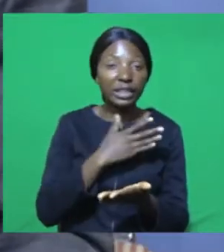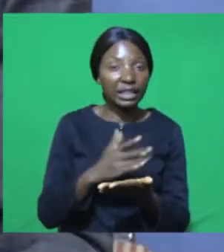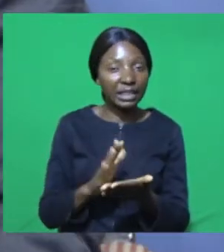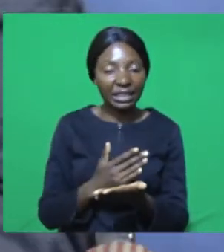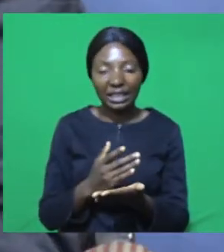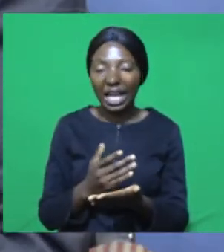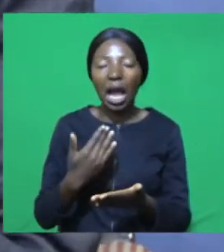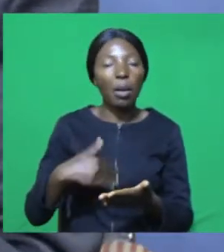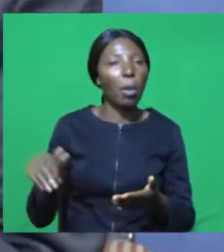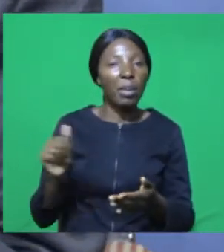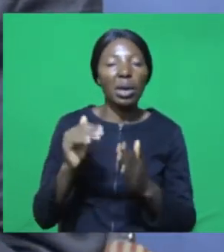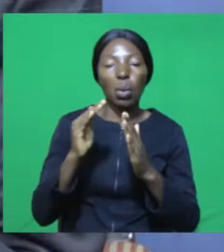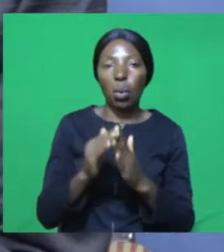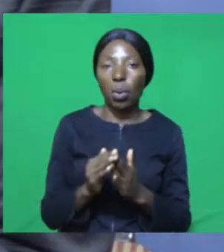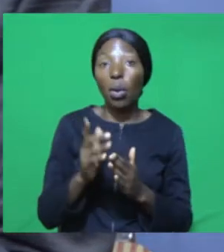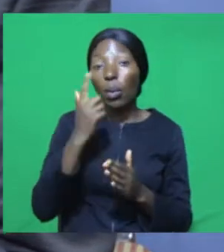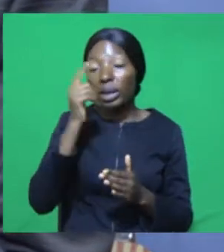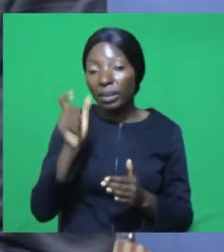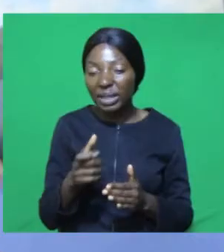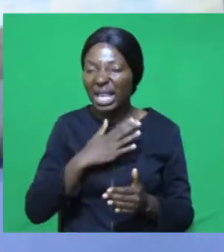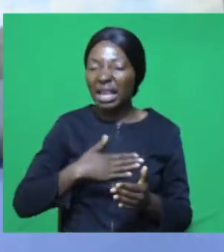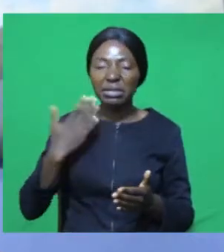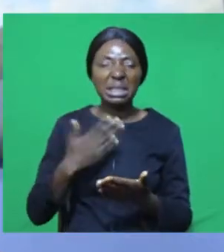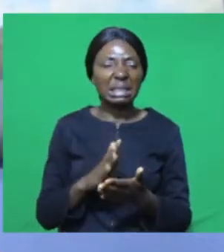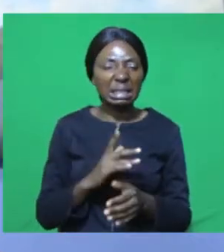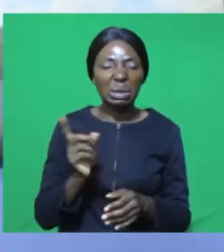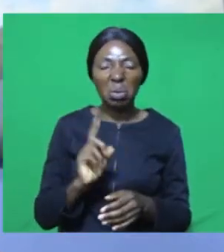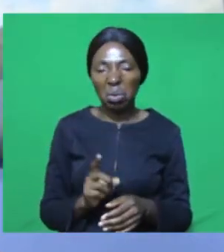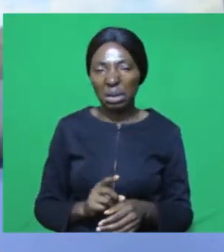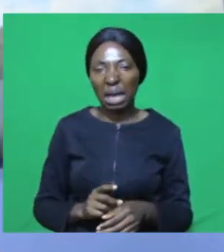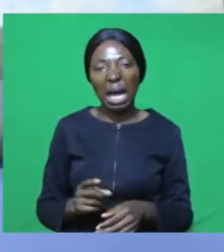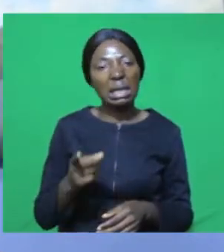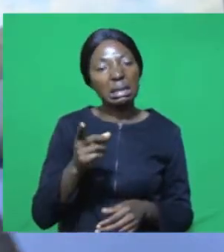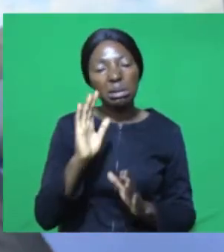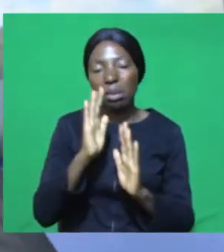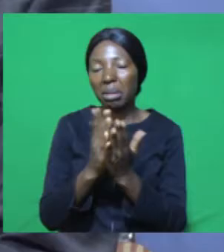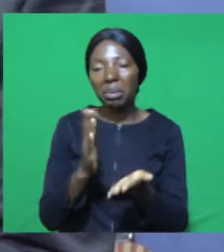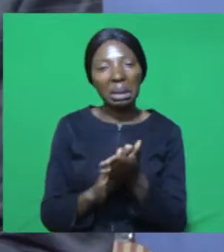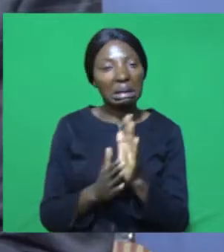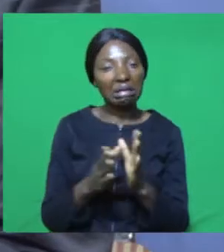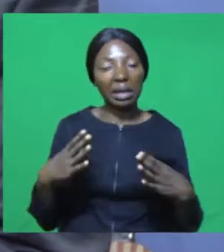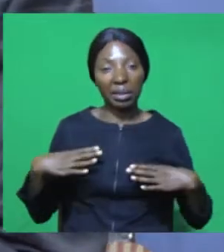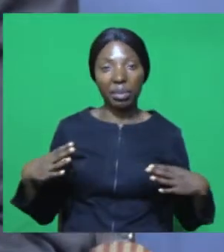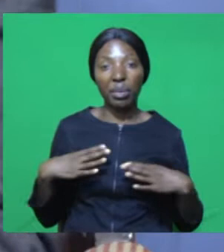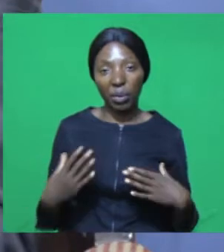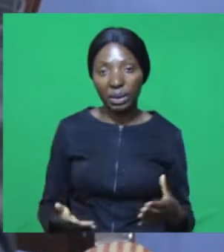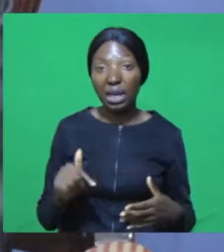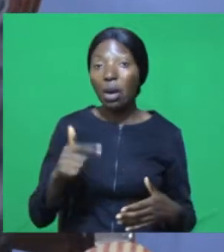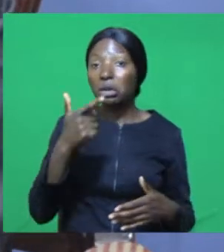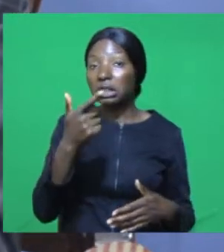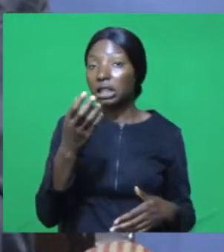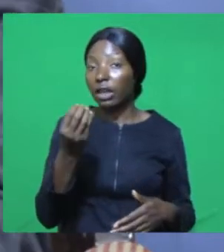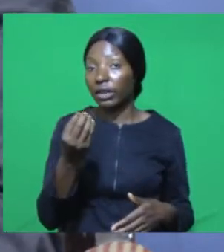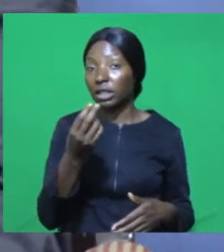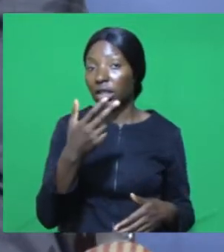oita izvozvodzokera kubva. Ukaona munhu achidara haasi kuzvikoshesa kastori. Kuzi ndikuona maitira murikuita kuti dzanzi 70 weeks